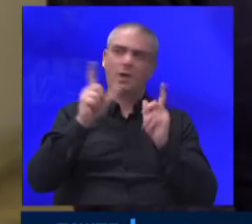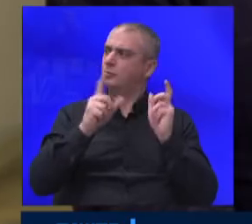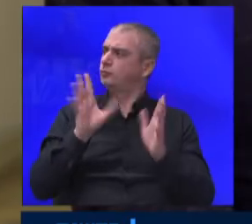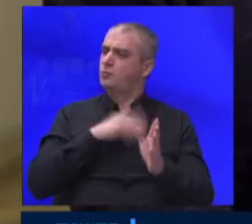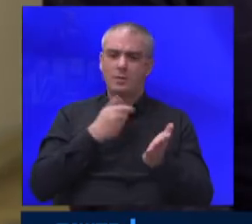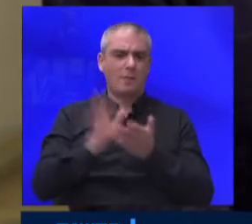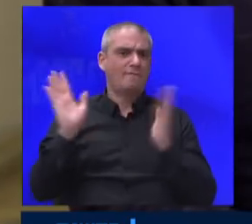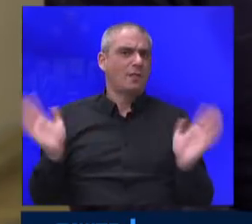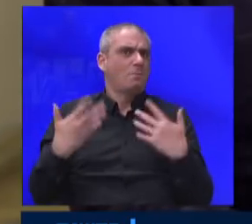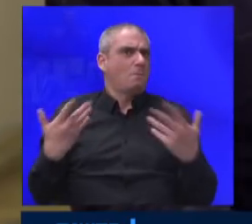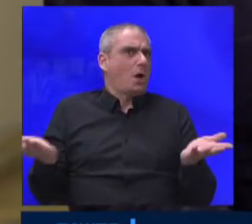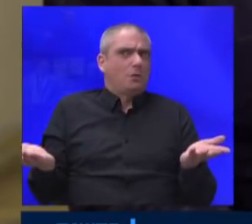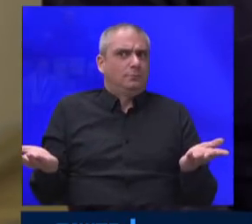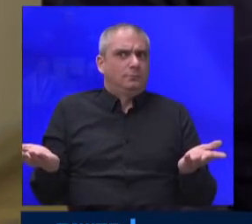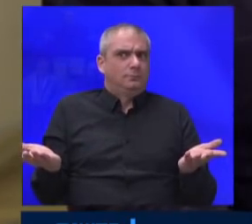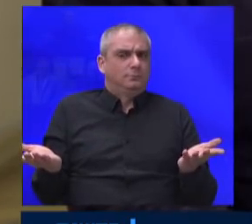לוותר